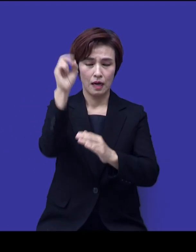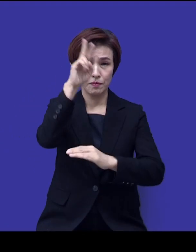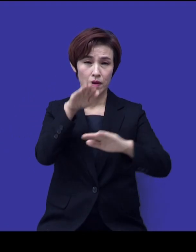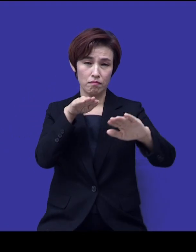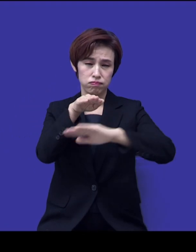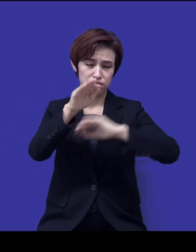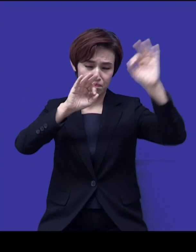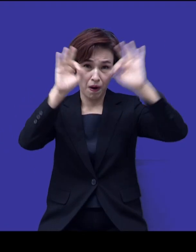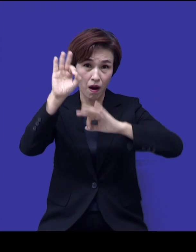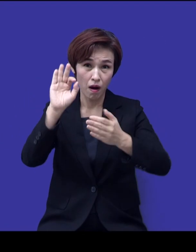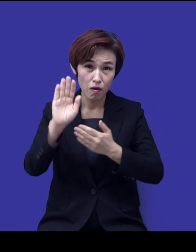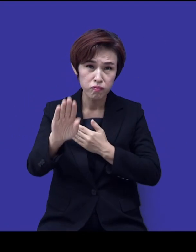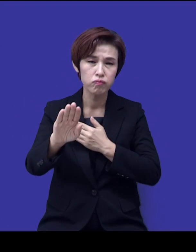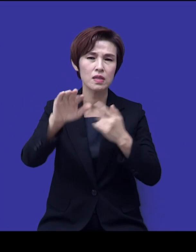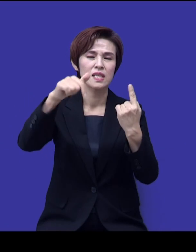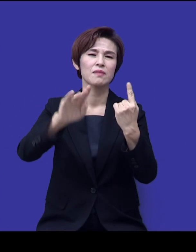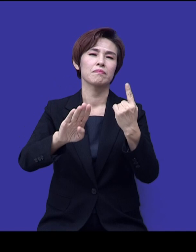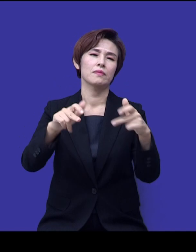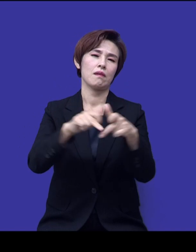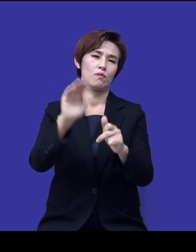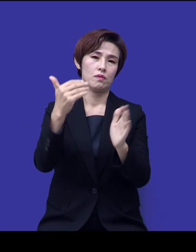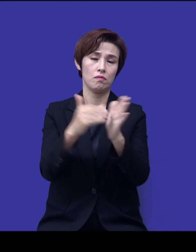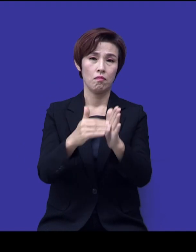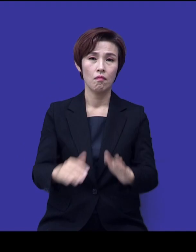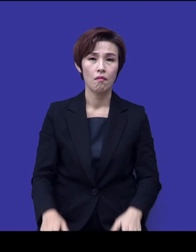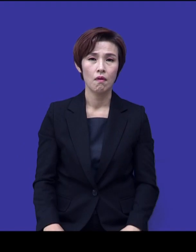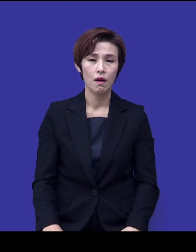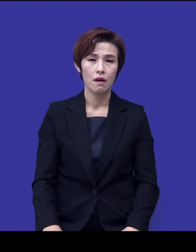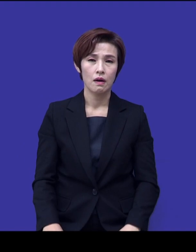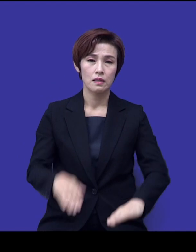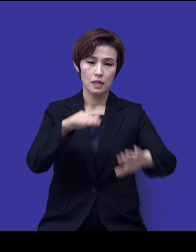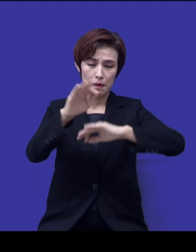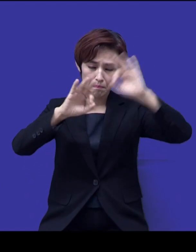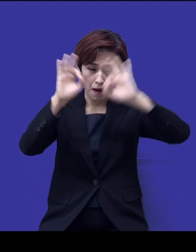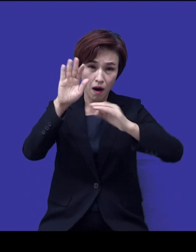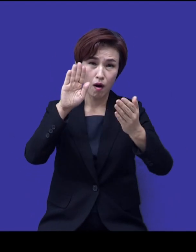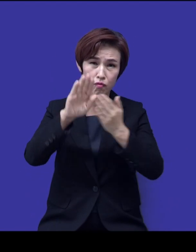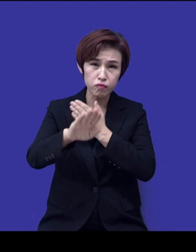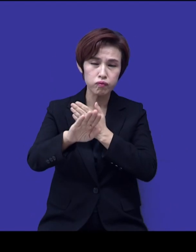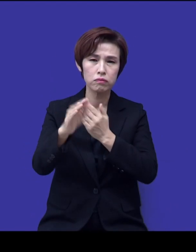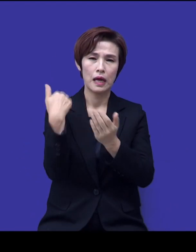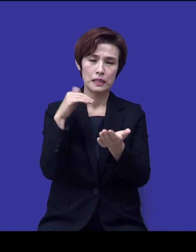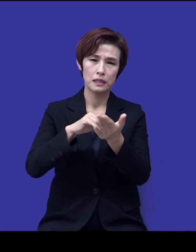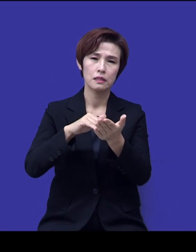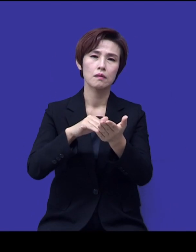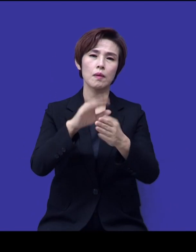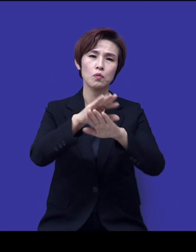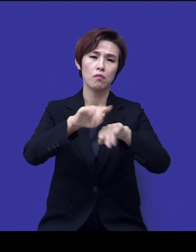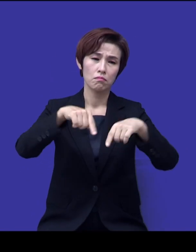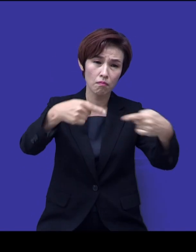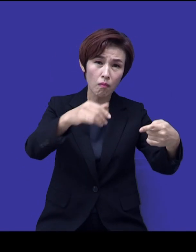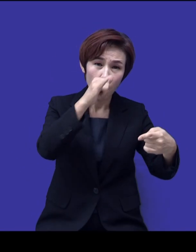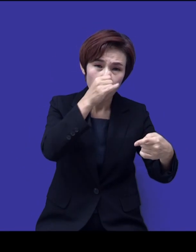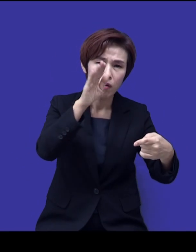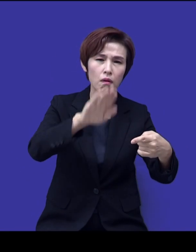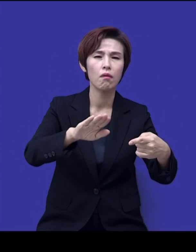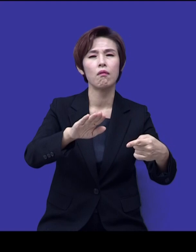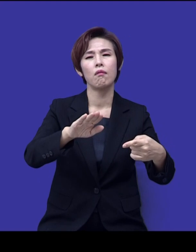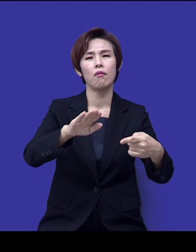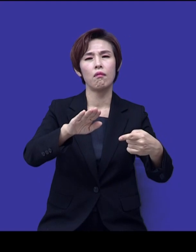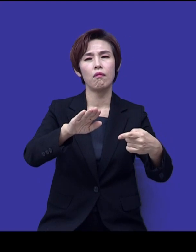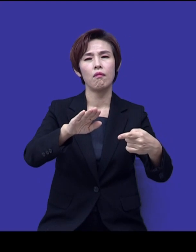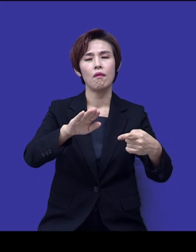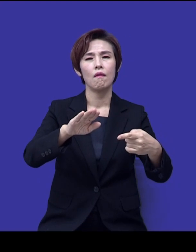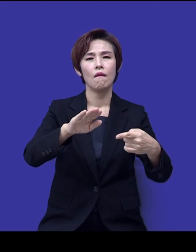이후에 어렵게 복직을 하셨지만 또 그 이후에 모든 작품이 무산되시면서 그야말로 광야와 같은 길을